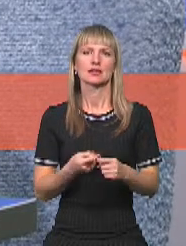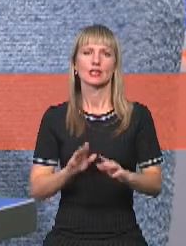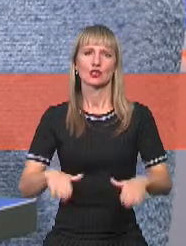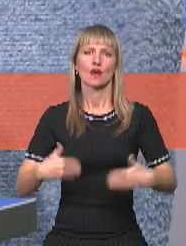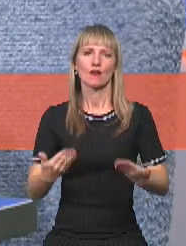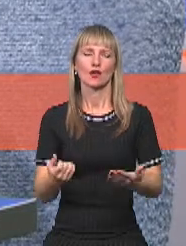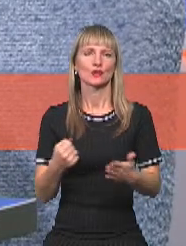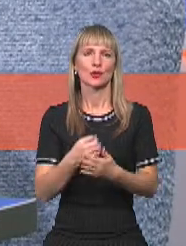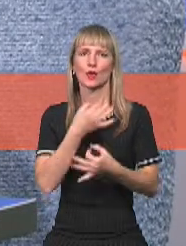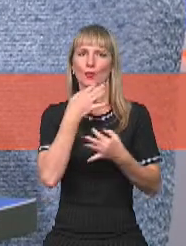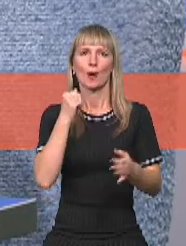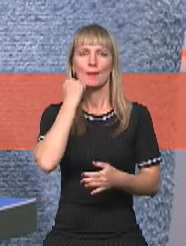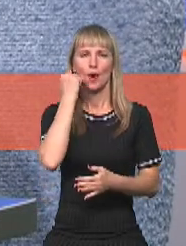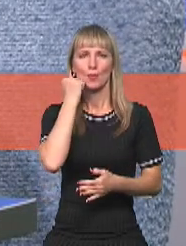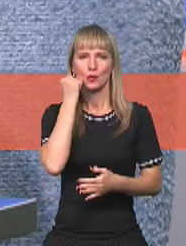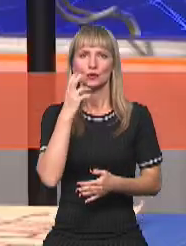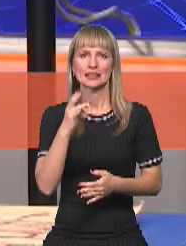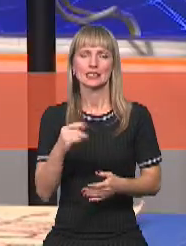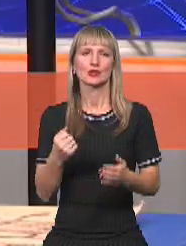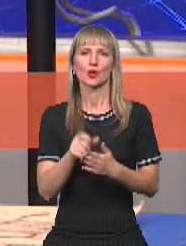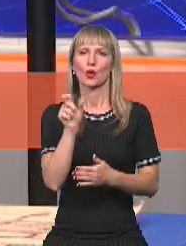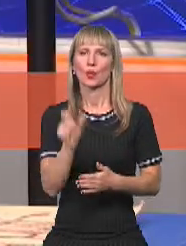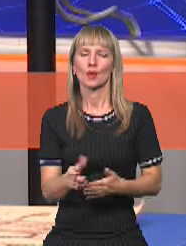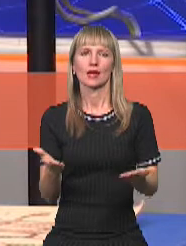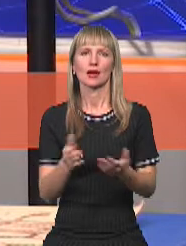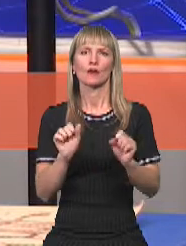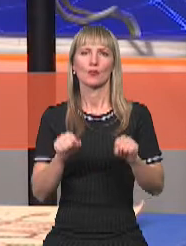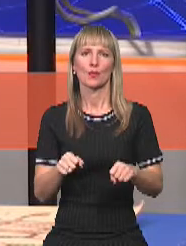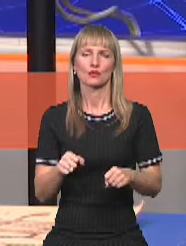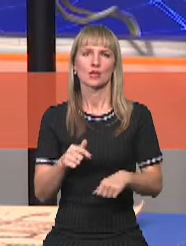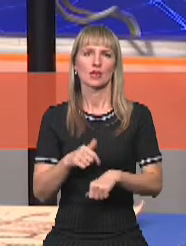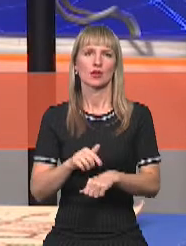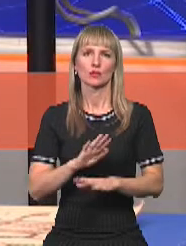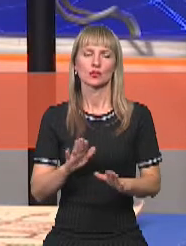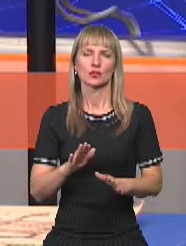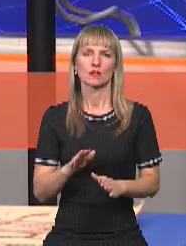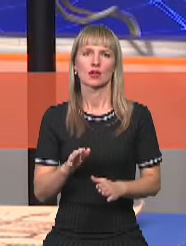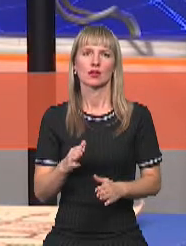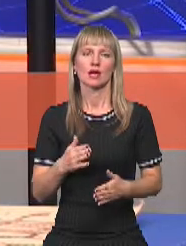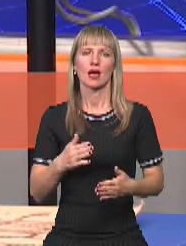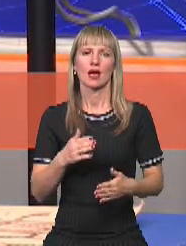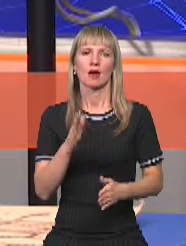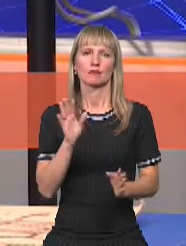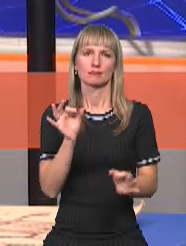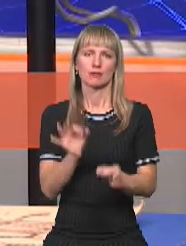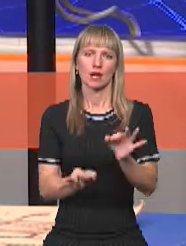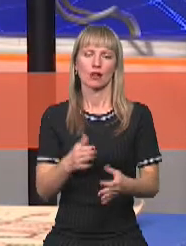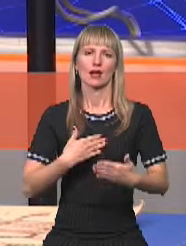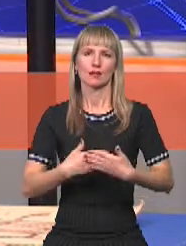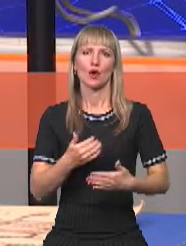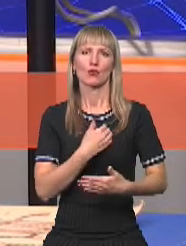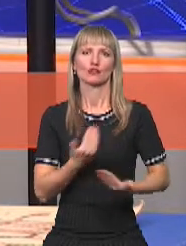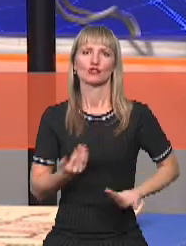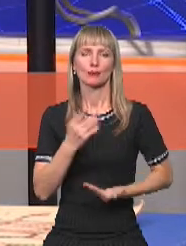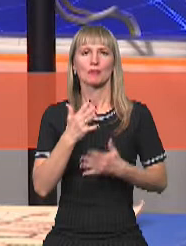до будь-якої бабусі, до будь-якої людини, яка може навіть не почуватися екологічним активістом, але хоче жити